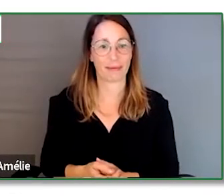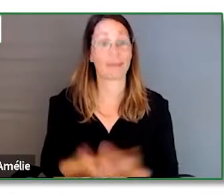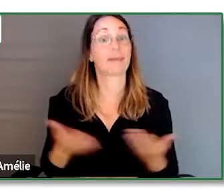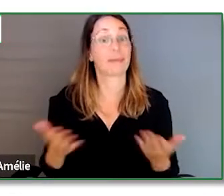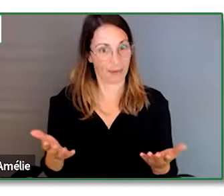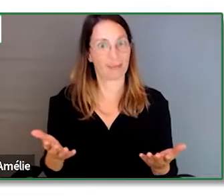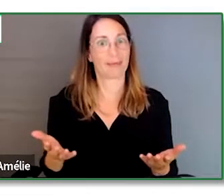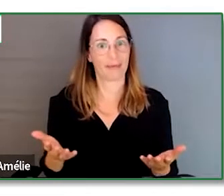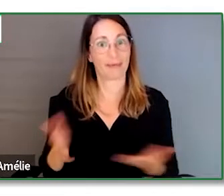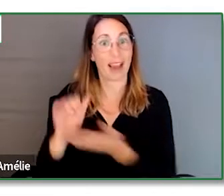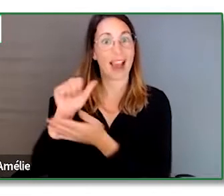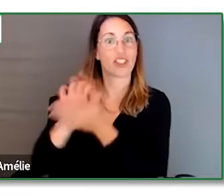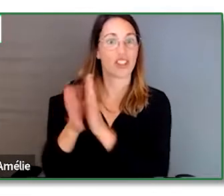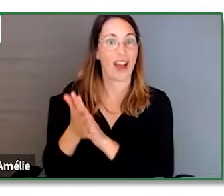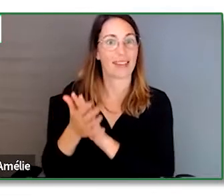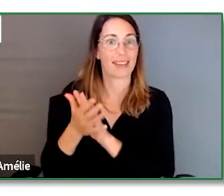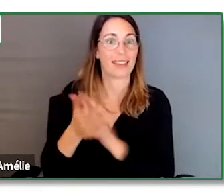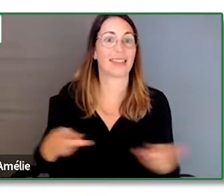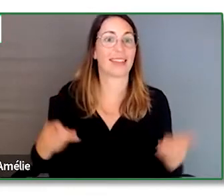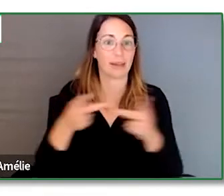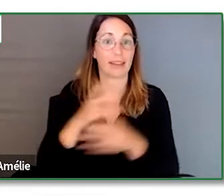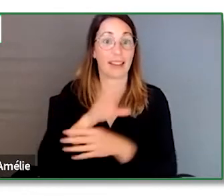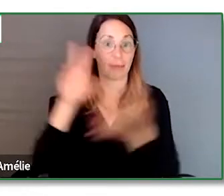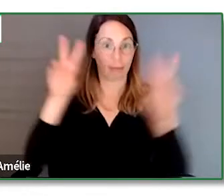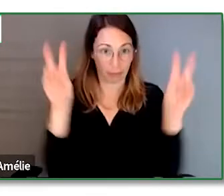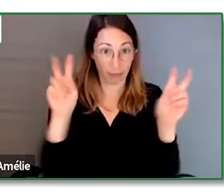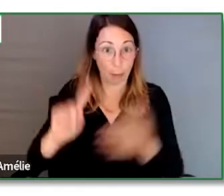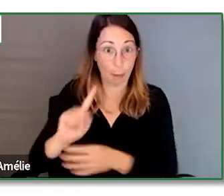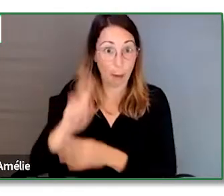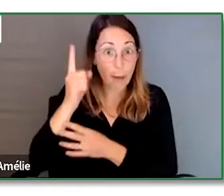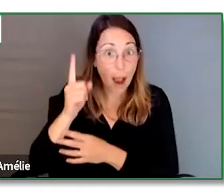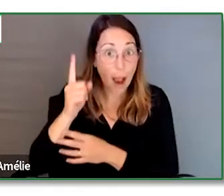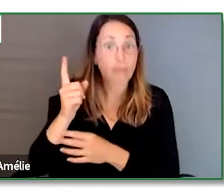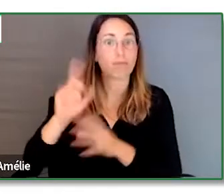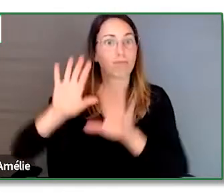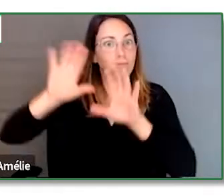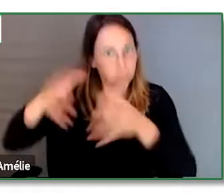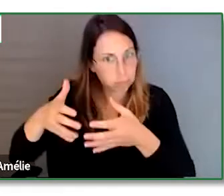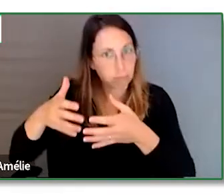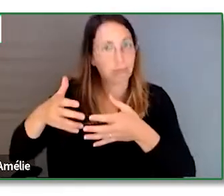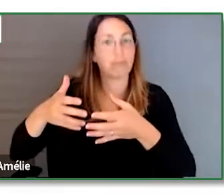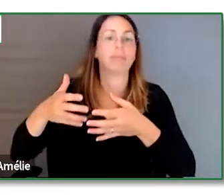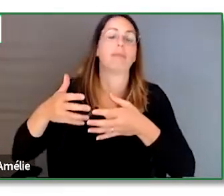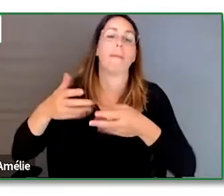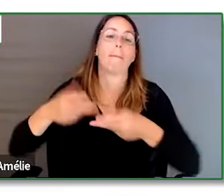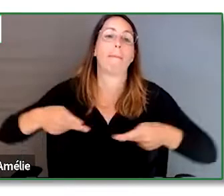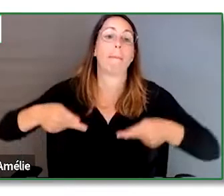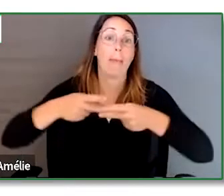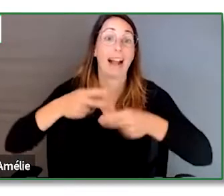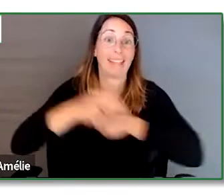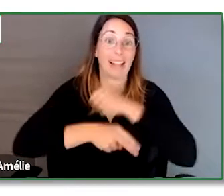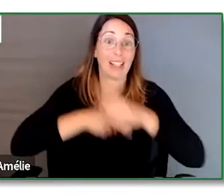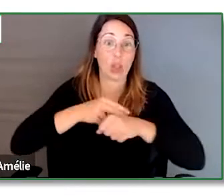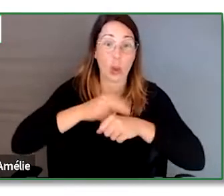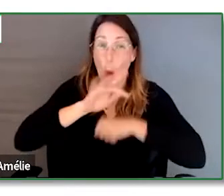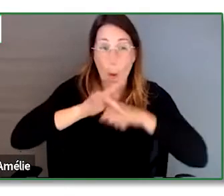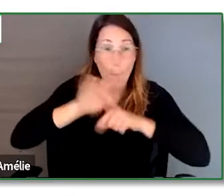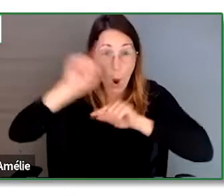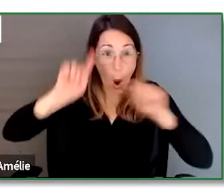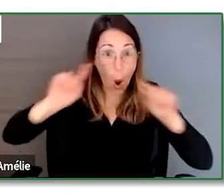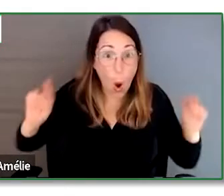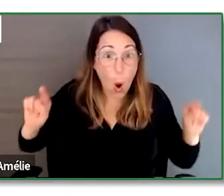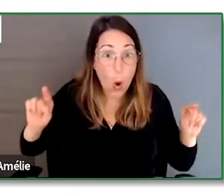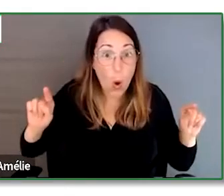fait la première organisation de parcs nationaux au monde. On a plus de 100 ans. Ma présentation, en fait,